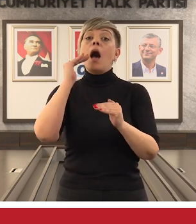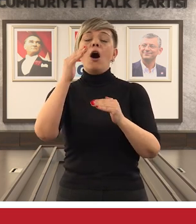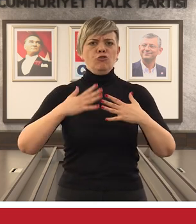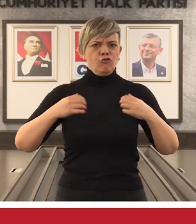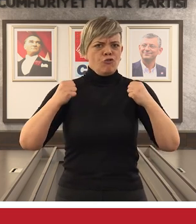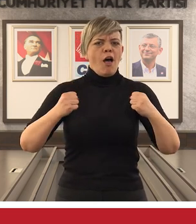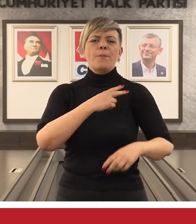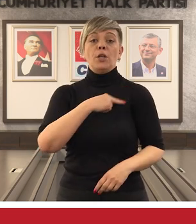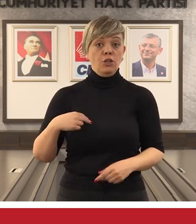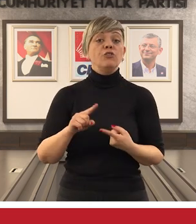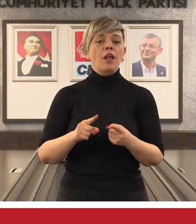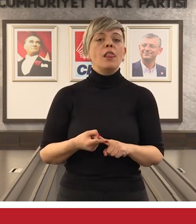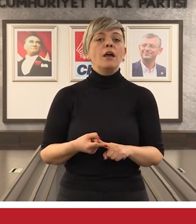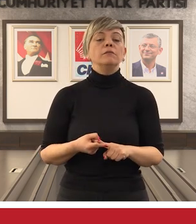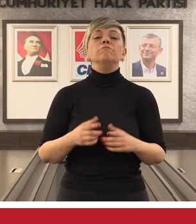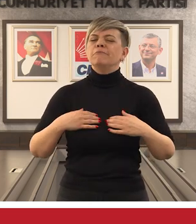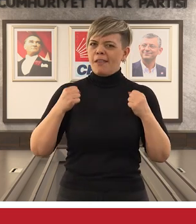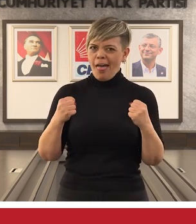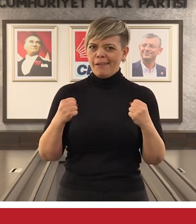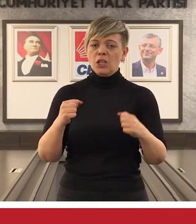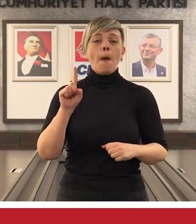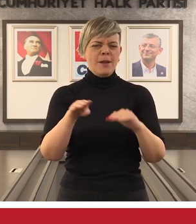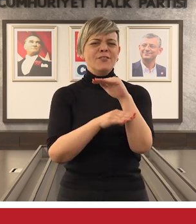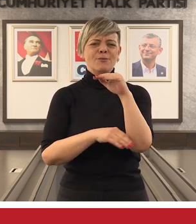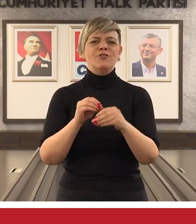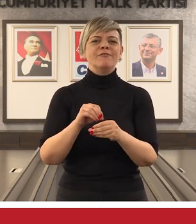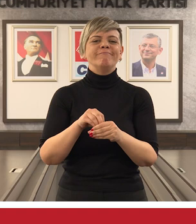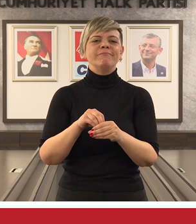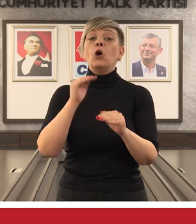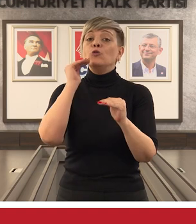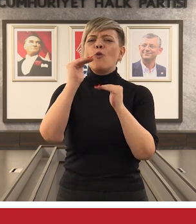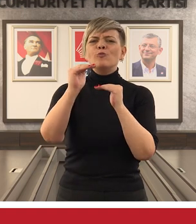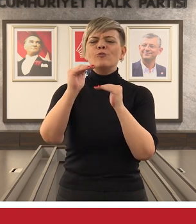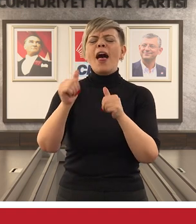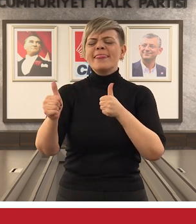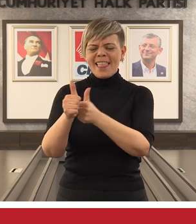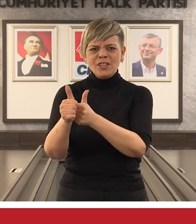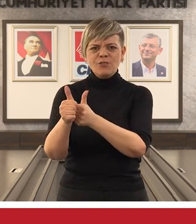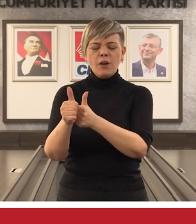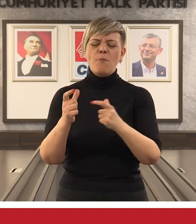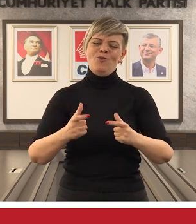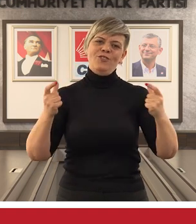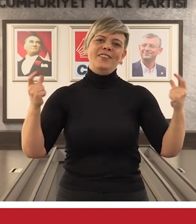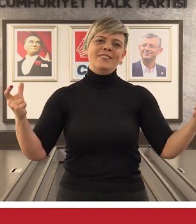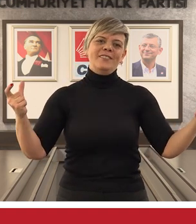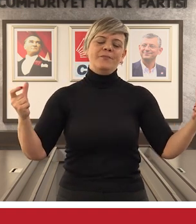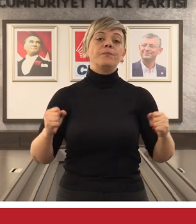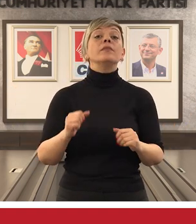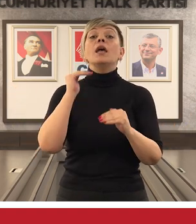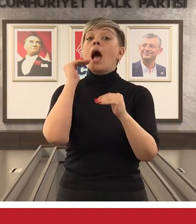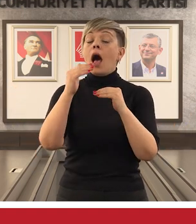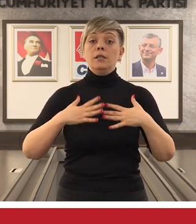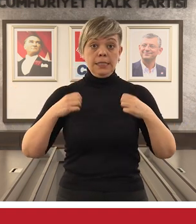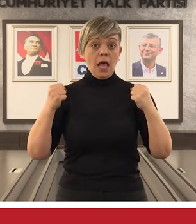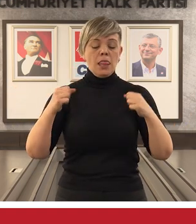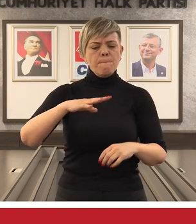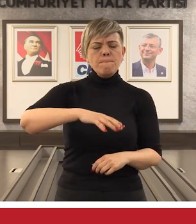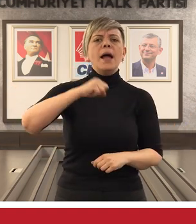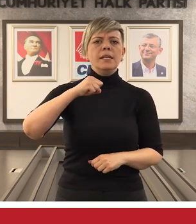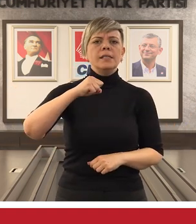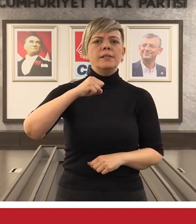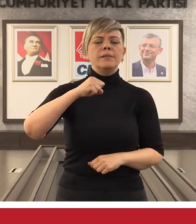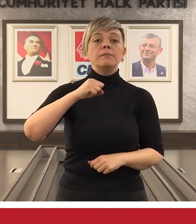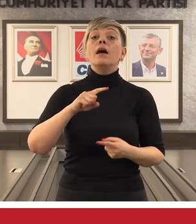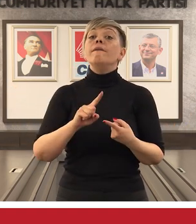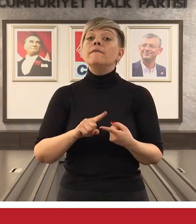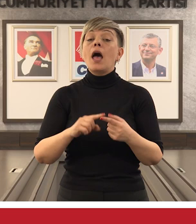Halk Sağlığı Belediyeciliği ile sağlıklı bir yaşam için toplumsal dayanışmayı büyüteceğiz. Halk sağlığı